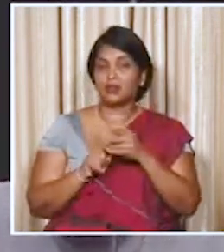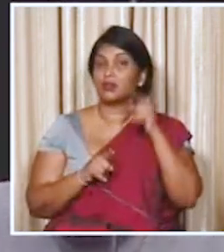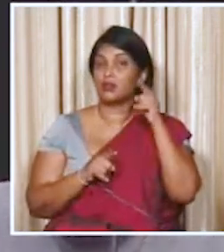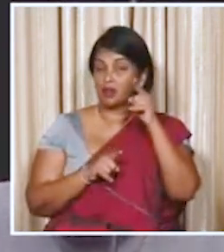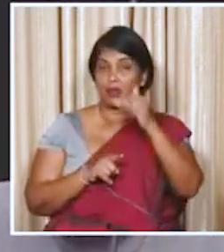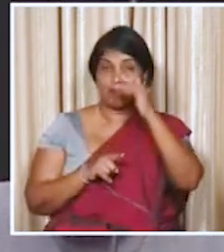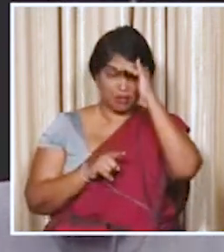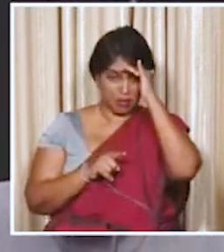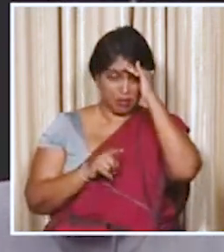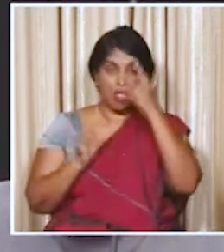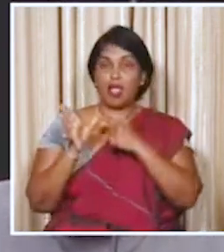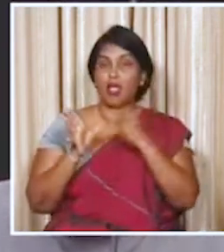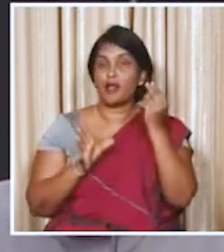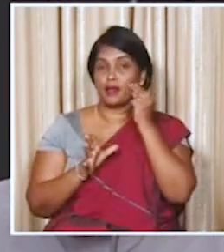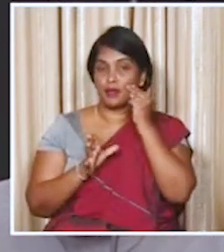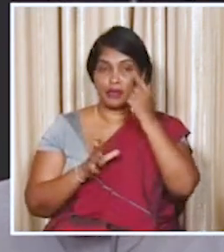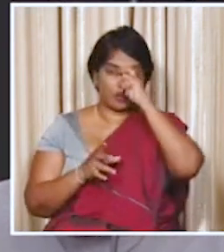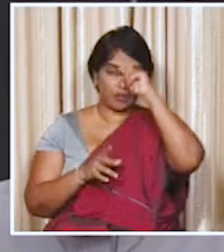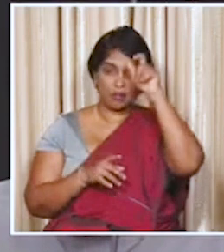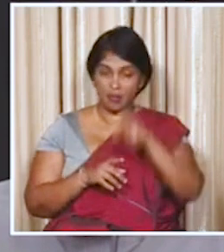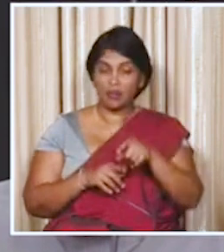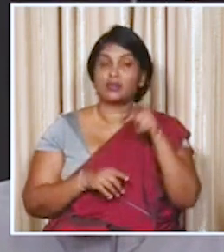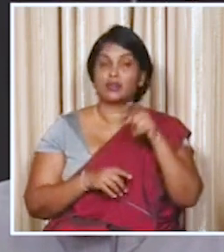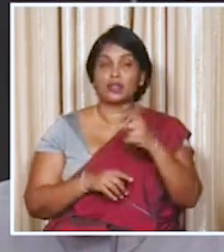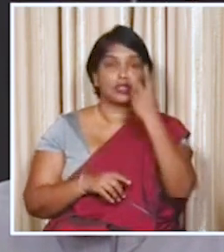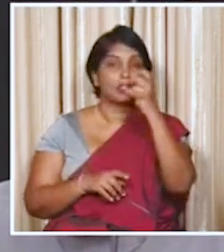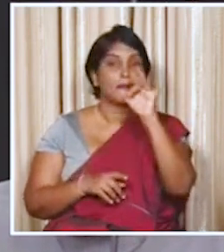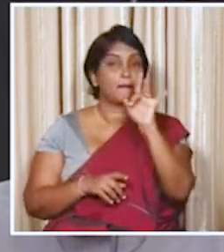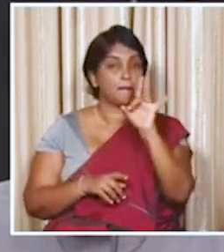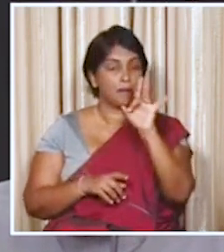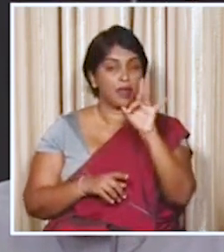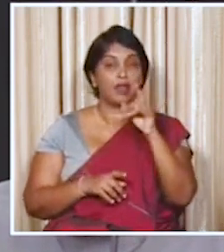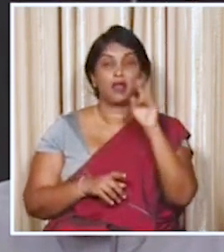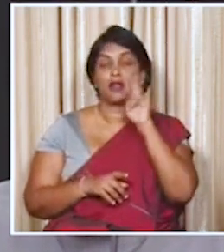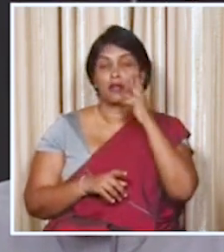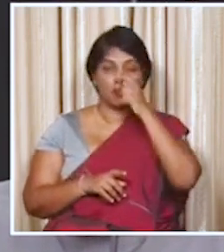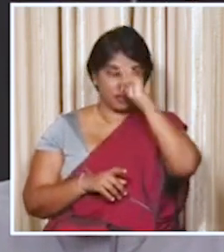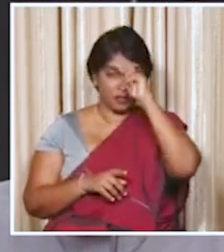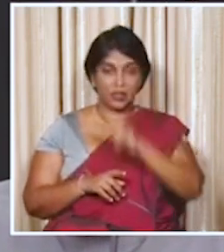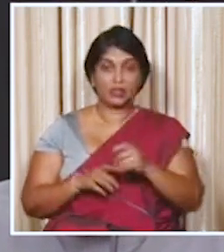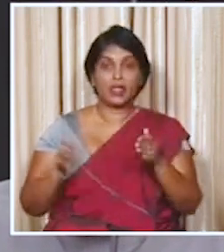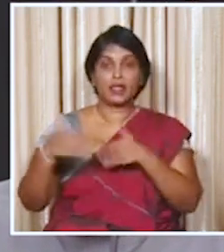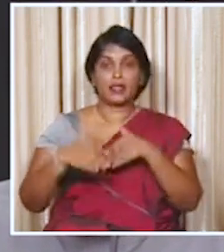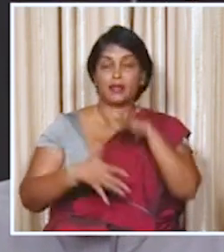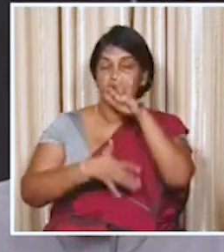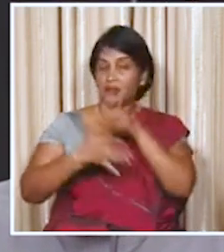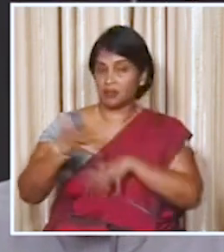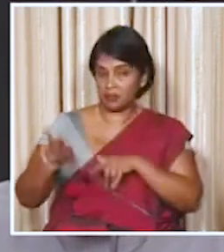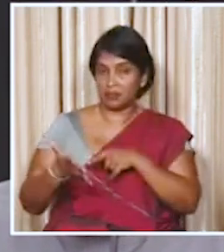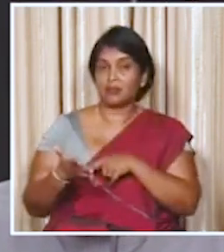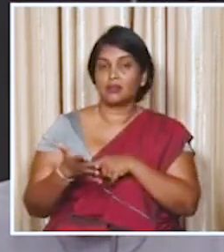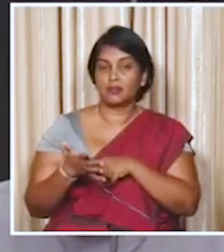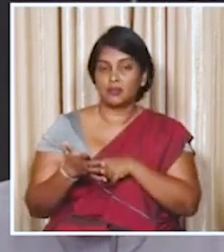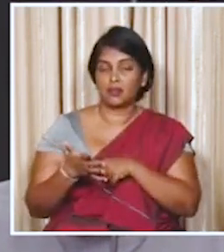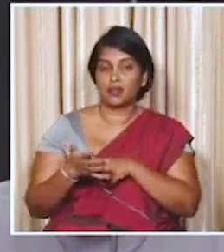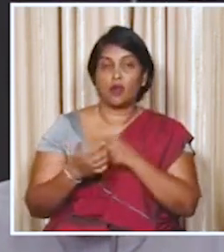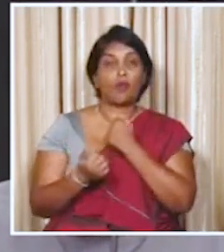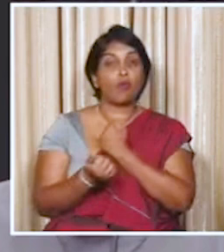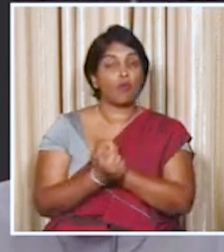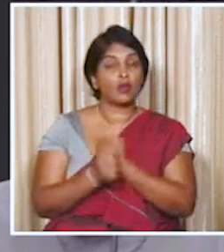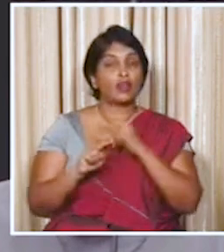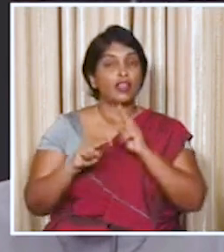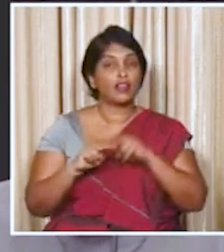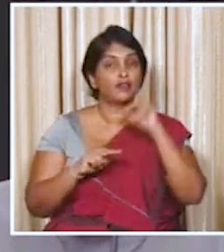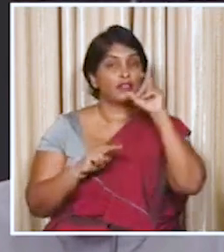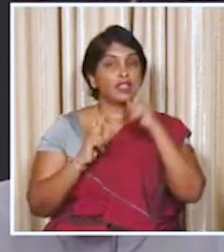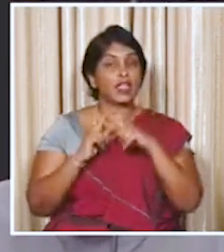ඔබතුමියගේ නායකයා අනුර කුමාර දිසානායක මන්ත්‍රීතුමාට තමයි 2015 රනිල් වික්‍රමසිංහ මහත්තයා කැබිනට් පත්‍රිකාවකින් පොලිසිය FCID